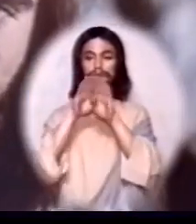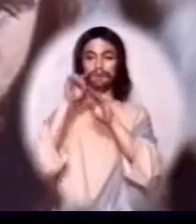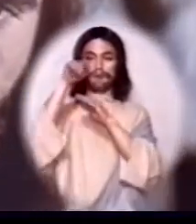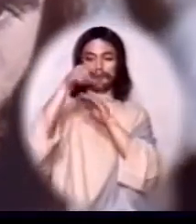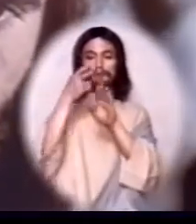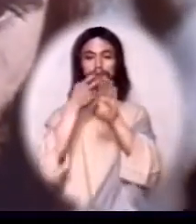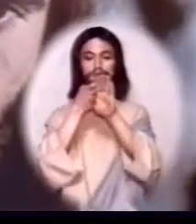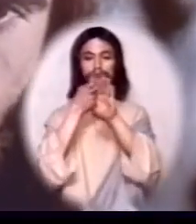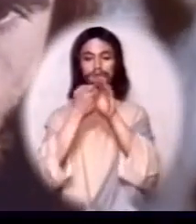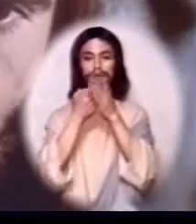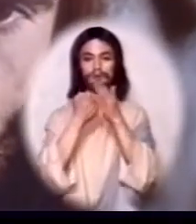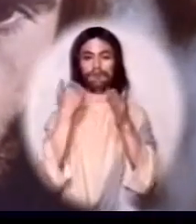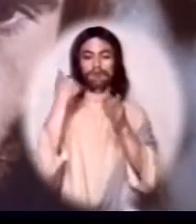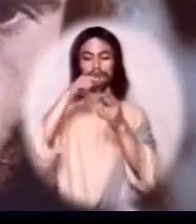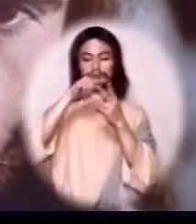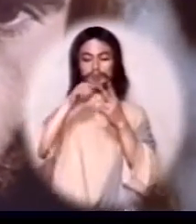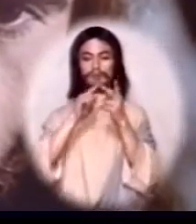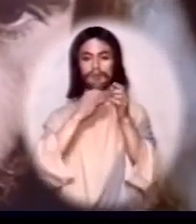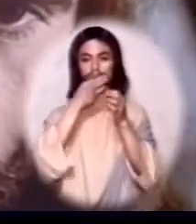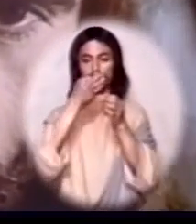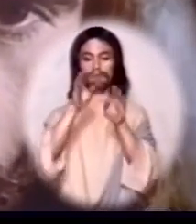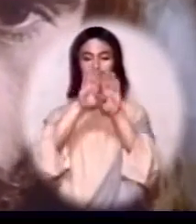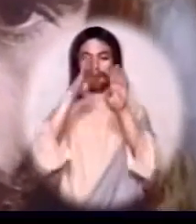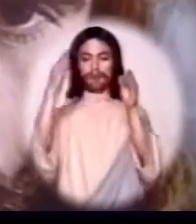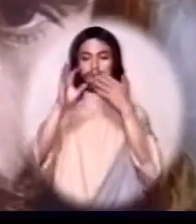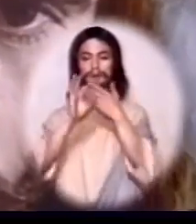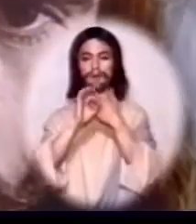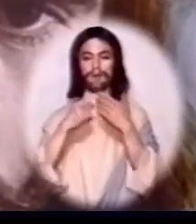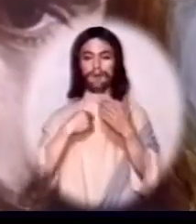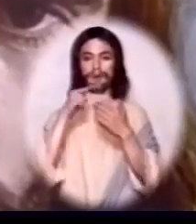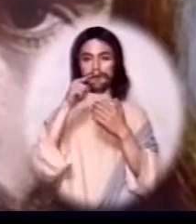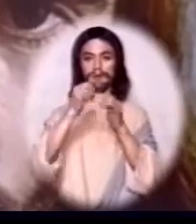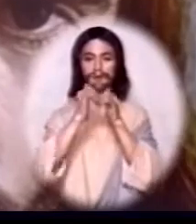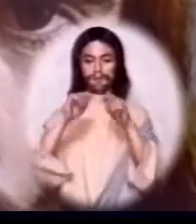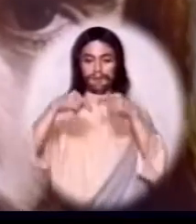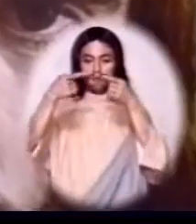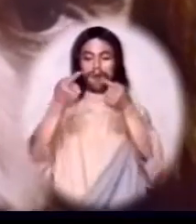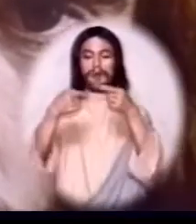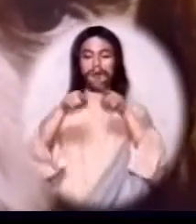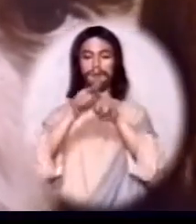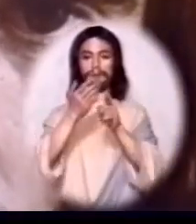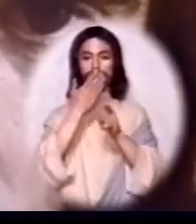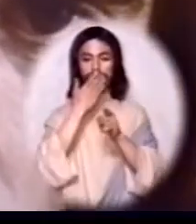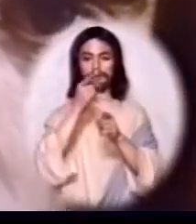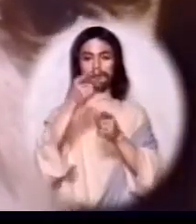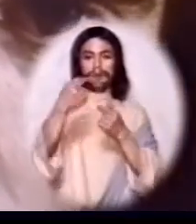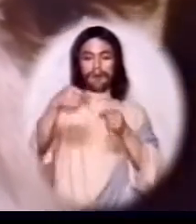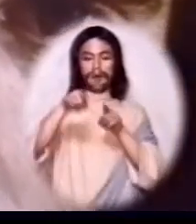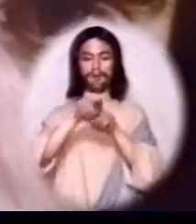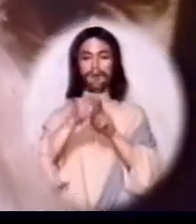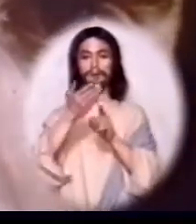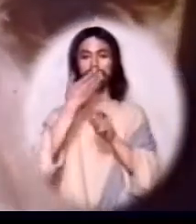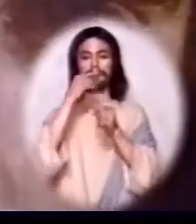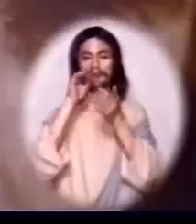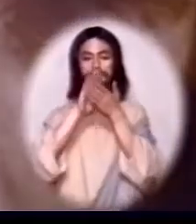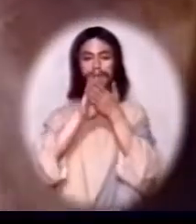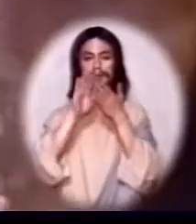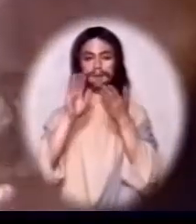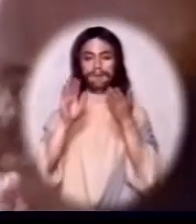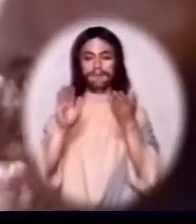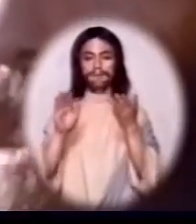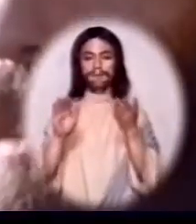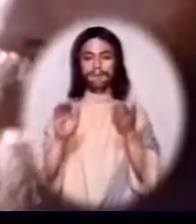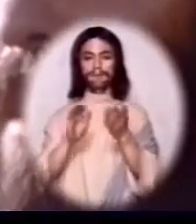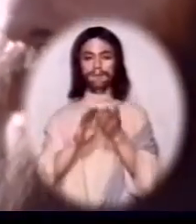내가 문 밖에 서서 두드리노니 누구든지 내 음성을 듣고 문을 열면 내가 그에게 들어가 그와 함께 먹고 그는 나와 함께